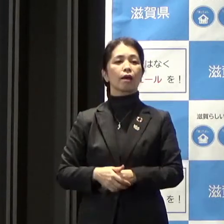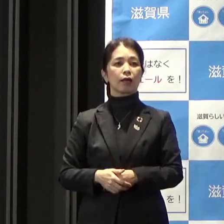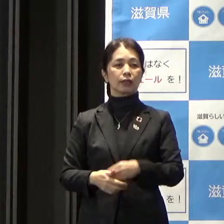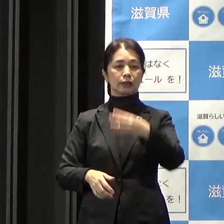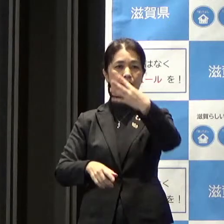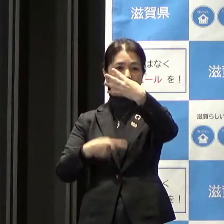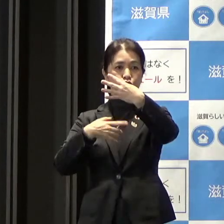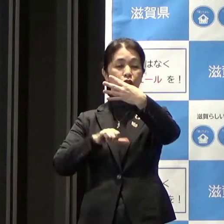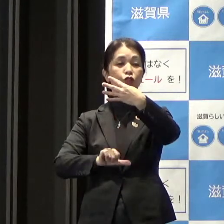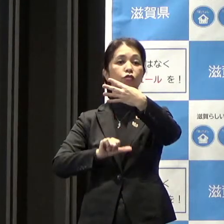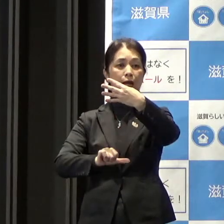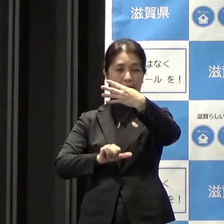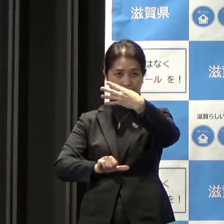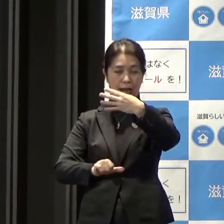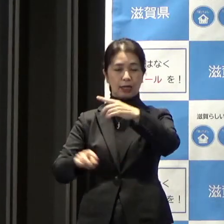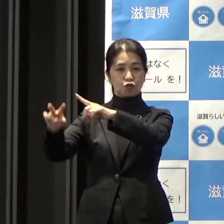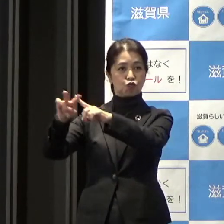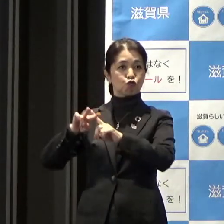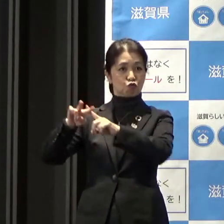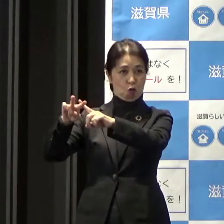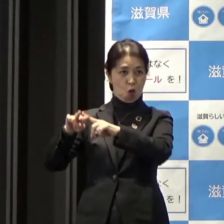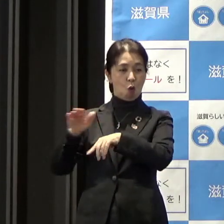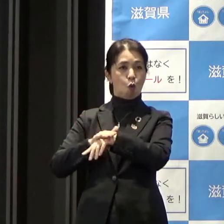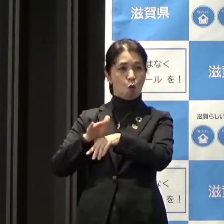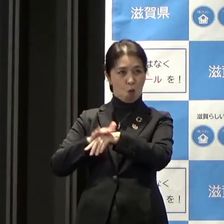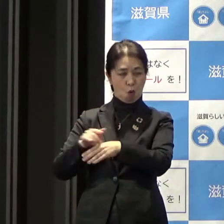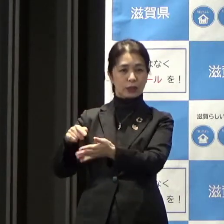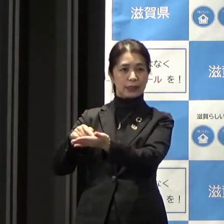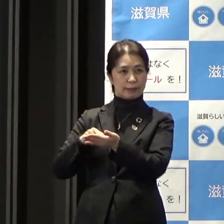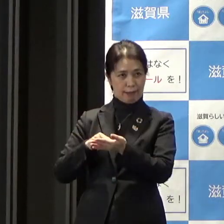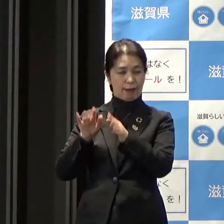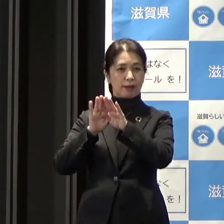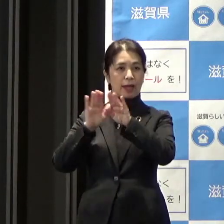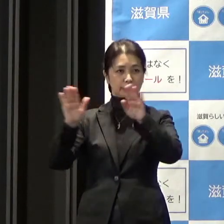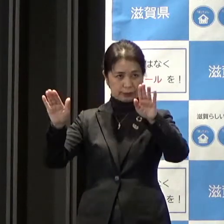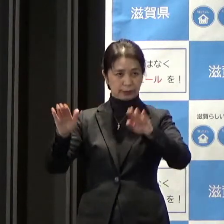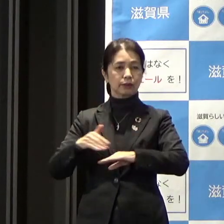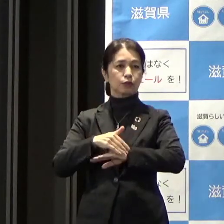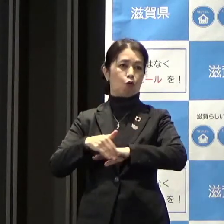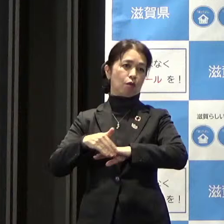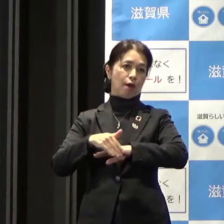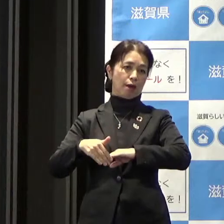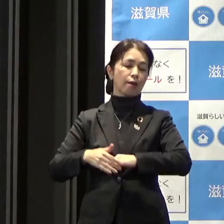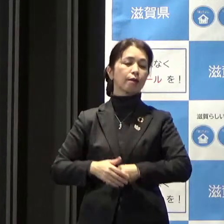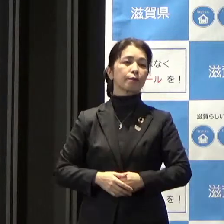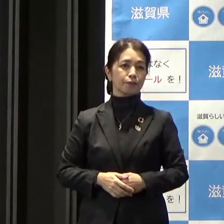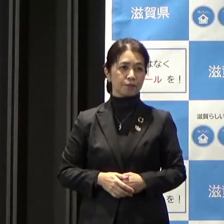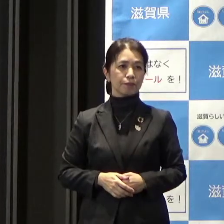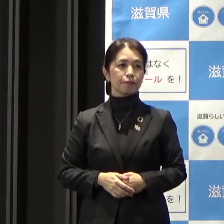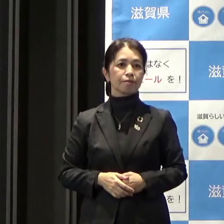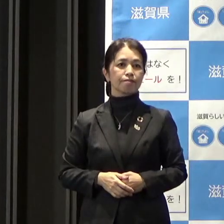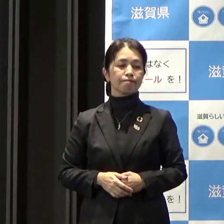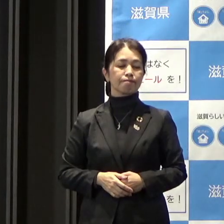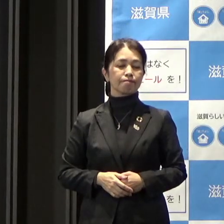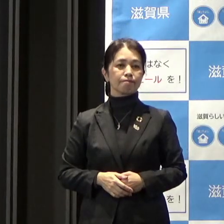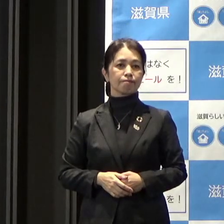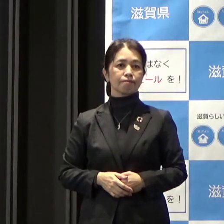4月5日から郵送申請の受付を開始するということでございます。